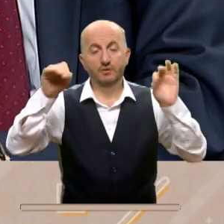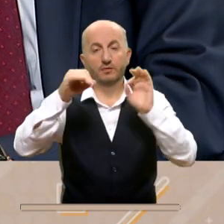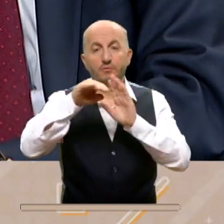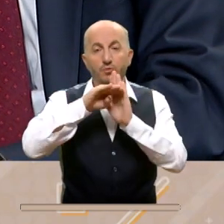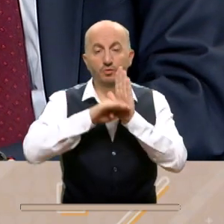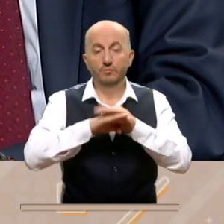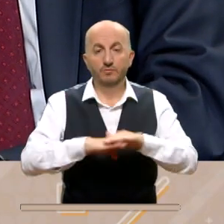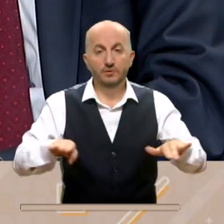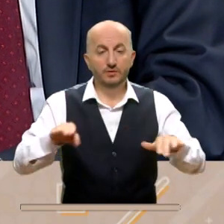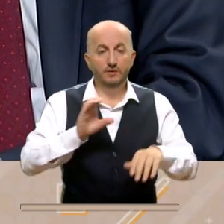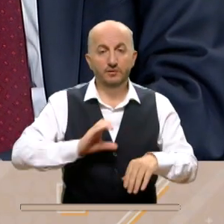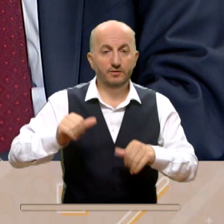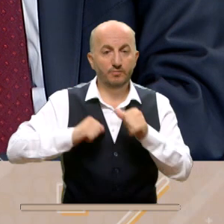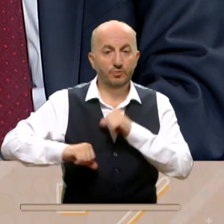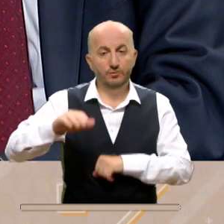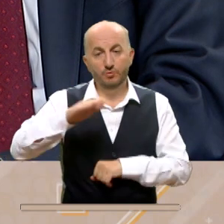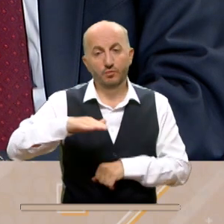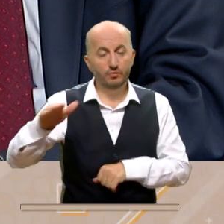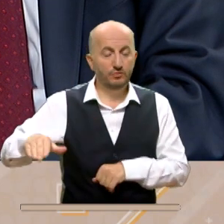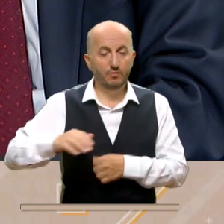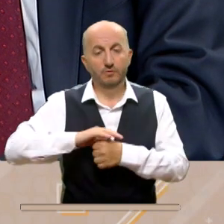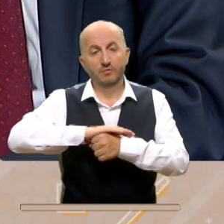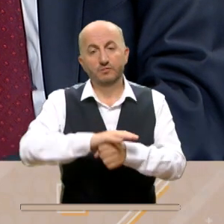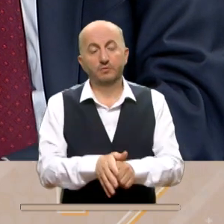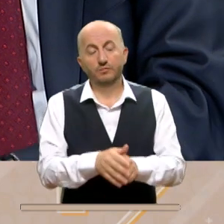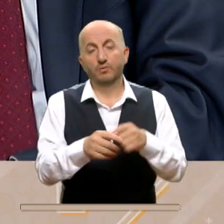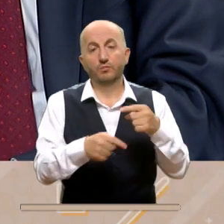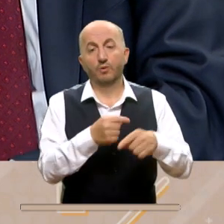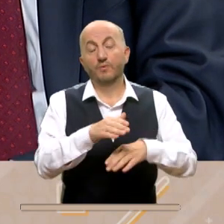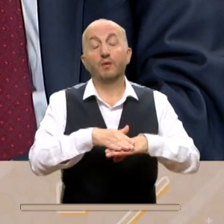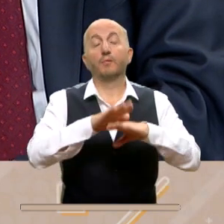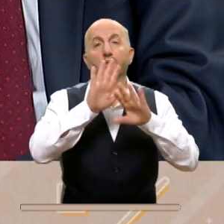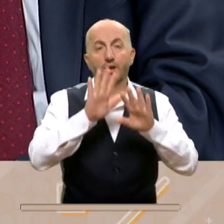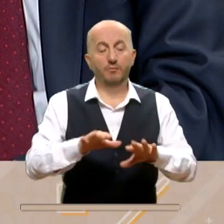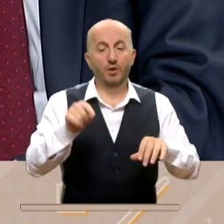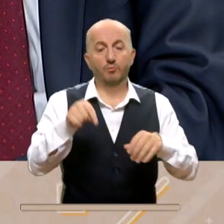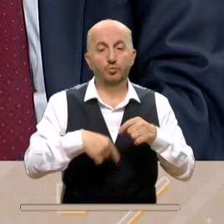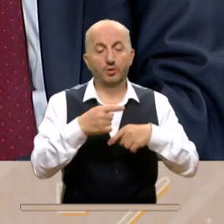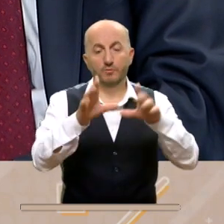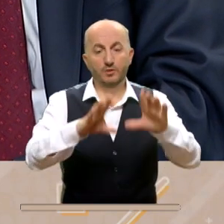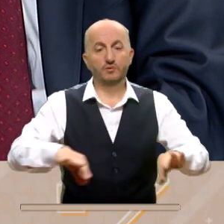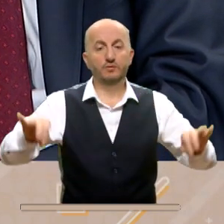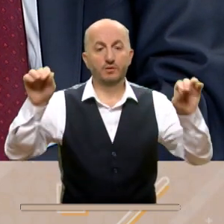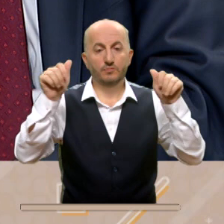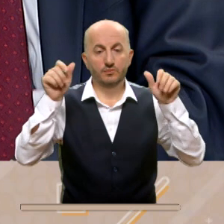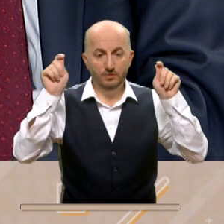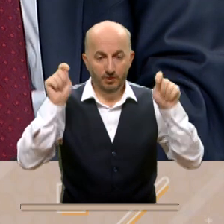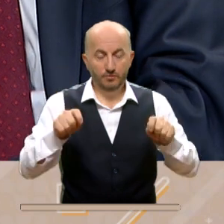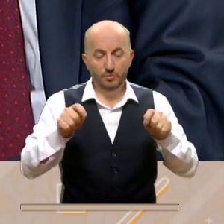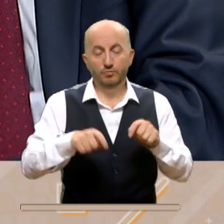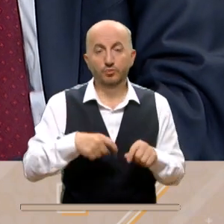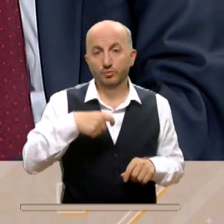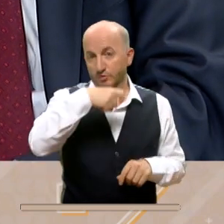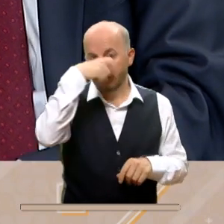ilahiyat öğrencilerimizi salgın döneminde gerçekleştiremedik ama bu dönem hazırlıklarımızı tamamladık. Bu yaz döneminde